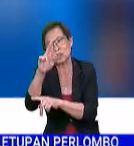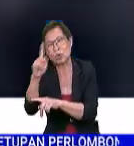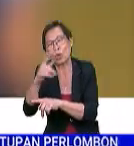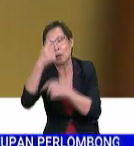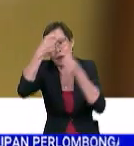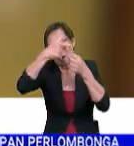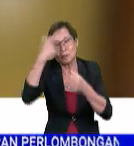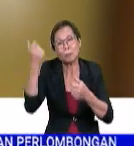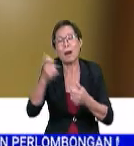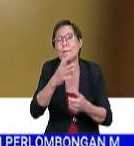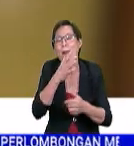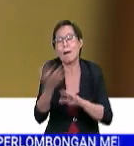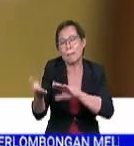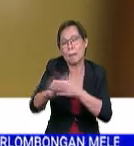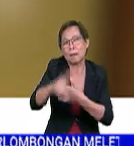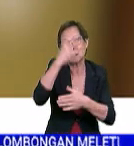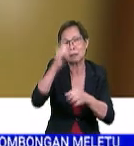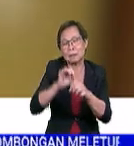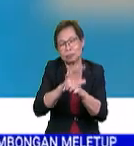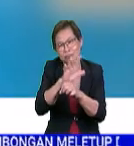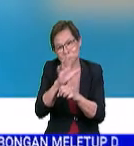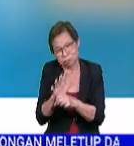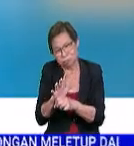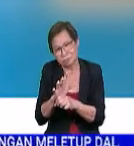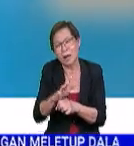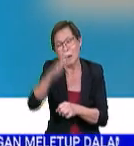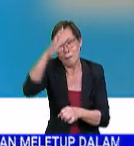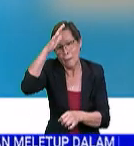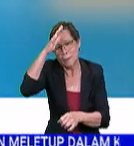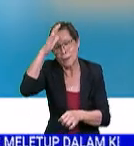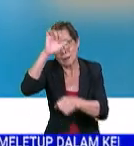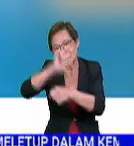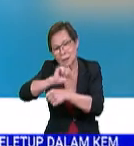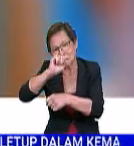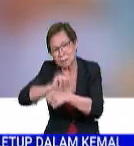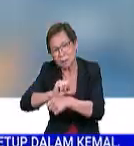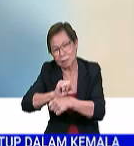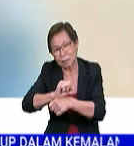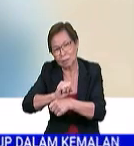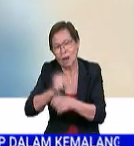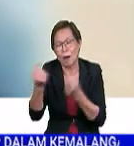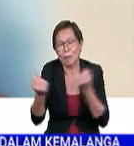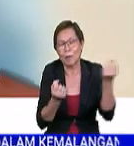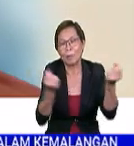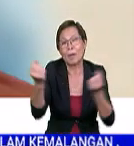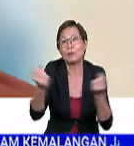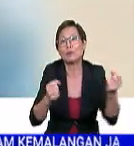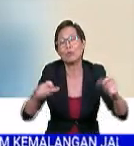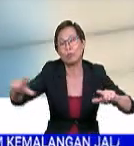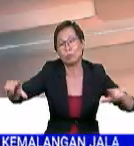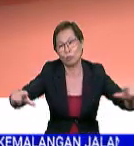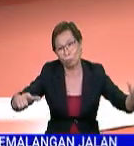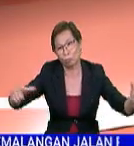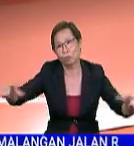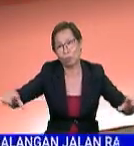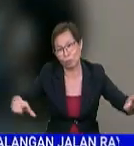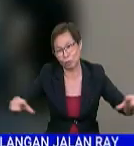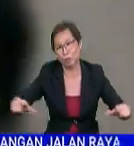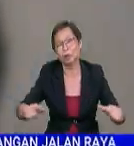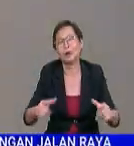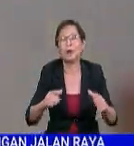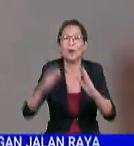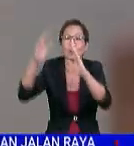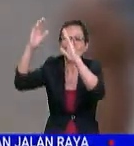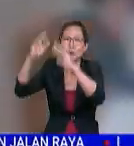setelah kehilangan ibu akibat COVID-19. Sementara bapanya bekerja sebagai pemandu lori. Semoga Jempat terus